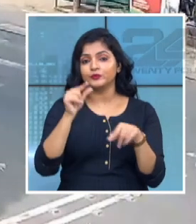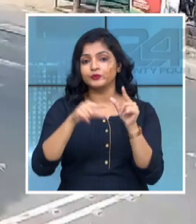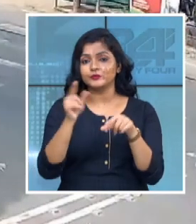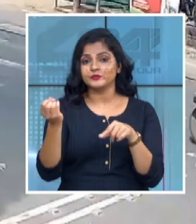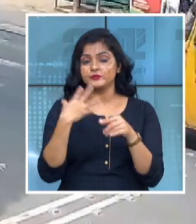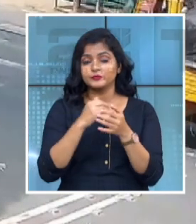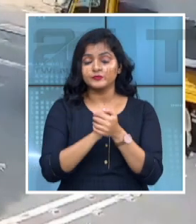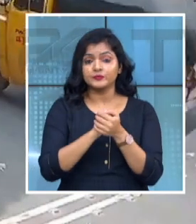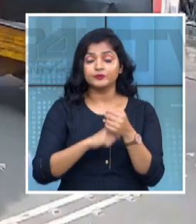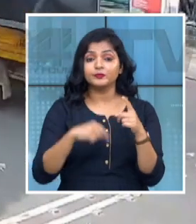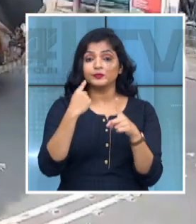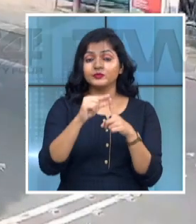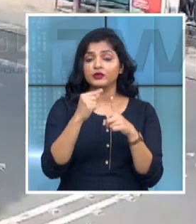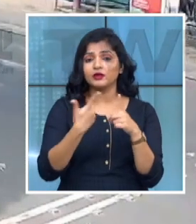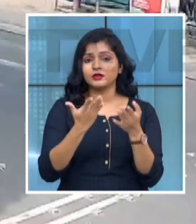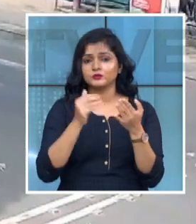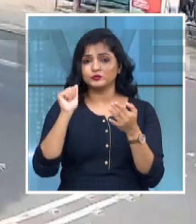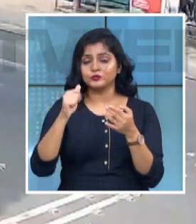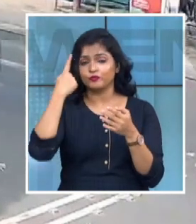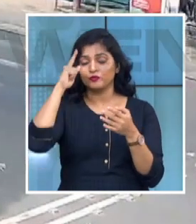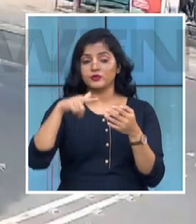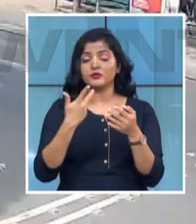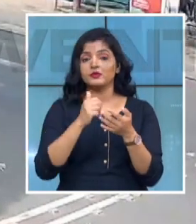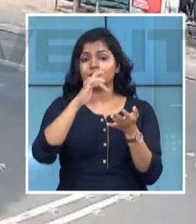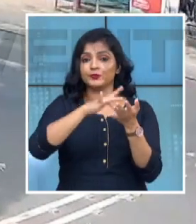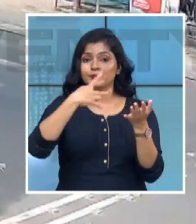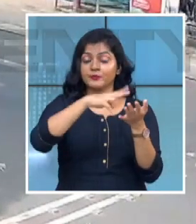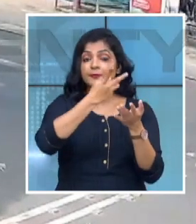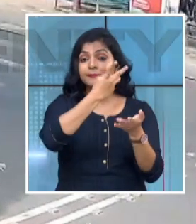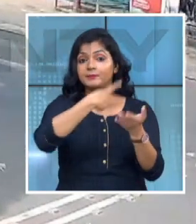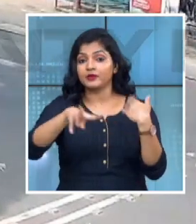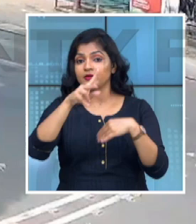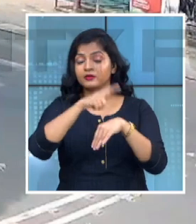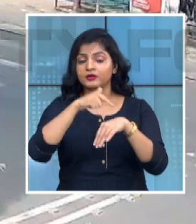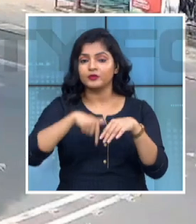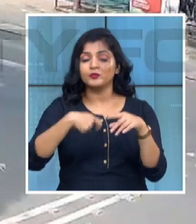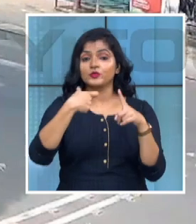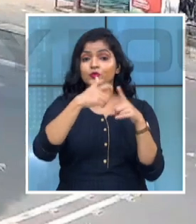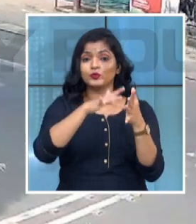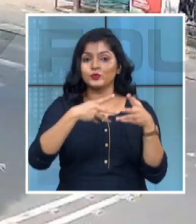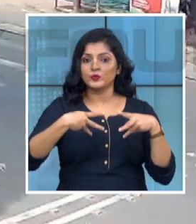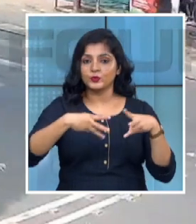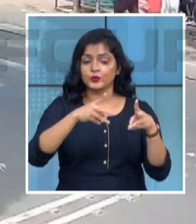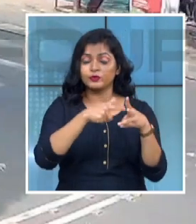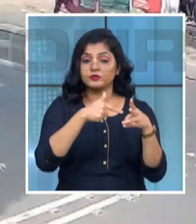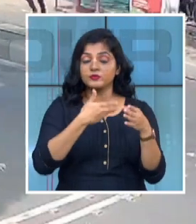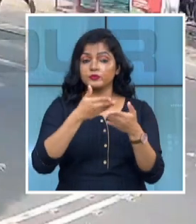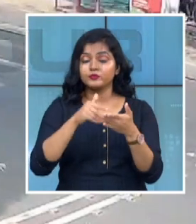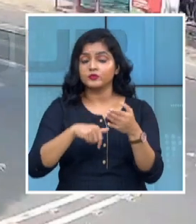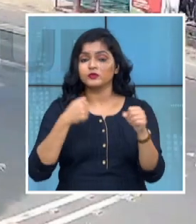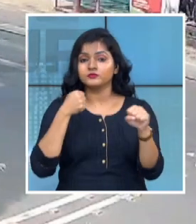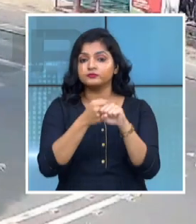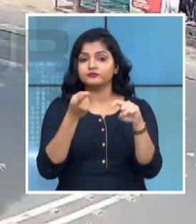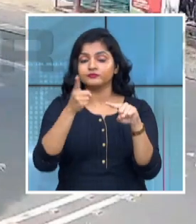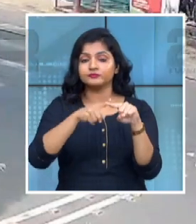പൊന്നാനിൽ നിന്നും സ്വകാര്യ ആവശ്യത്തിനായി പോയ യുവാക്കളാണ് തിരികെ വേങ്ങരയിലേക്ക് മടങ്ങുന്നതിനിടയിൽ കർമ്മ റോഡ് വഴി പോകുമ്പോഴാണ് ഈ കർമ്മ റോഡിൽ വാഹനാപകടം